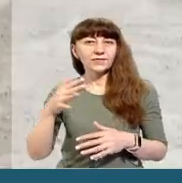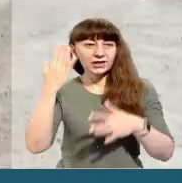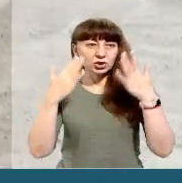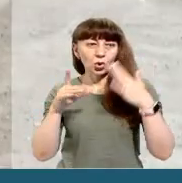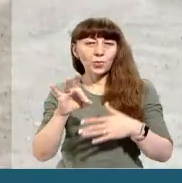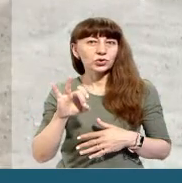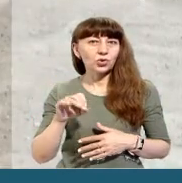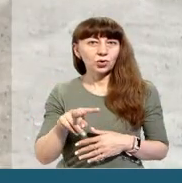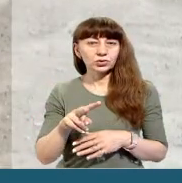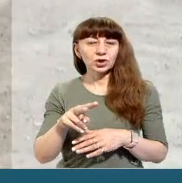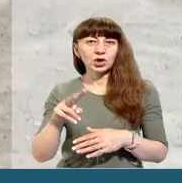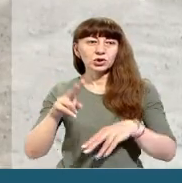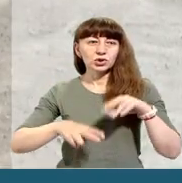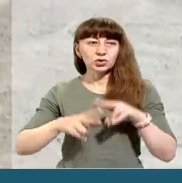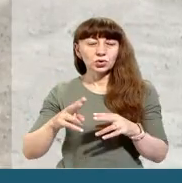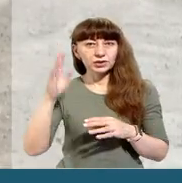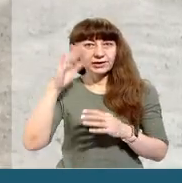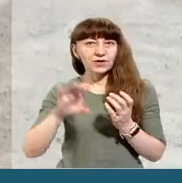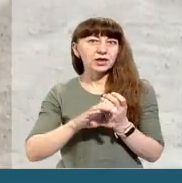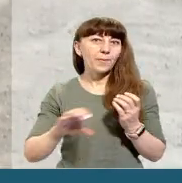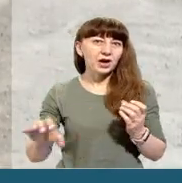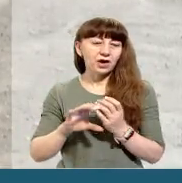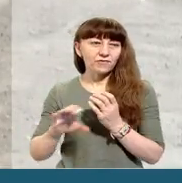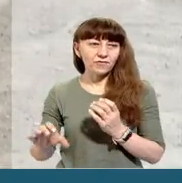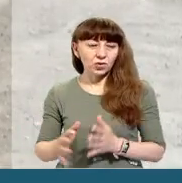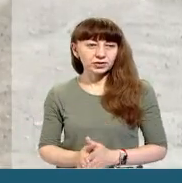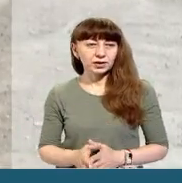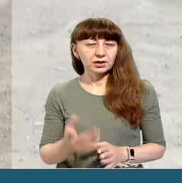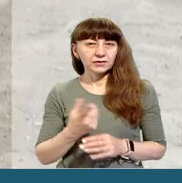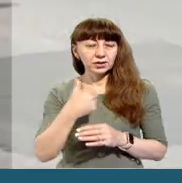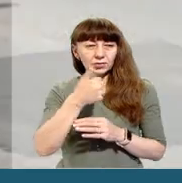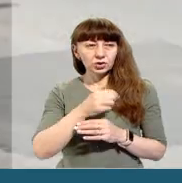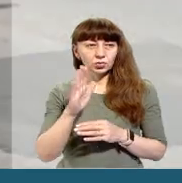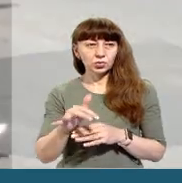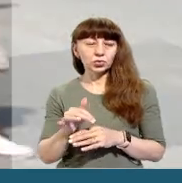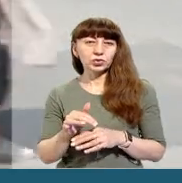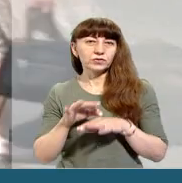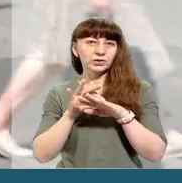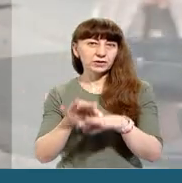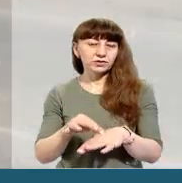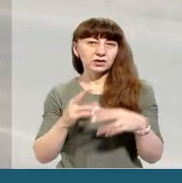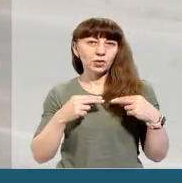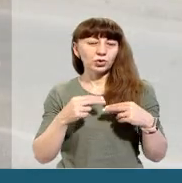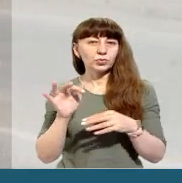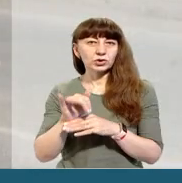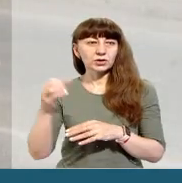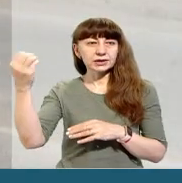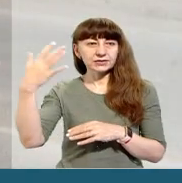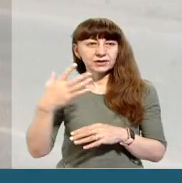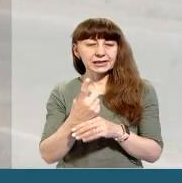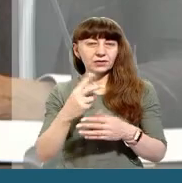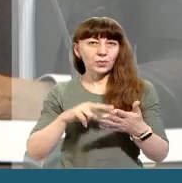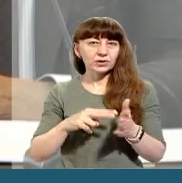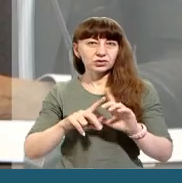жүргізіледі. Бұл үшін ортақ қазынадан 40 миллионға жуық қаражат бөлу жоспарланып отыр. Әлеуметтік нысандарды жөндеу жұмыстары да жүріп жатқандығын айта